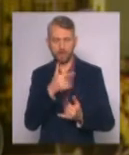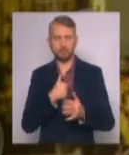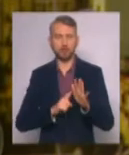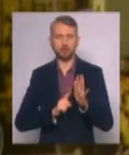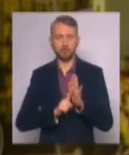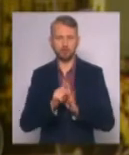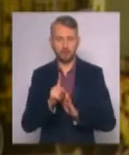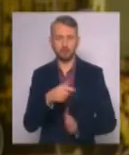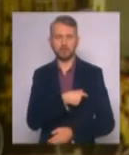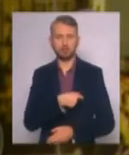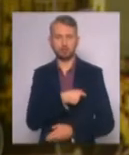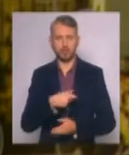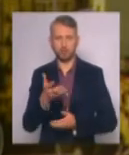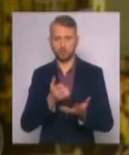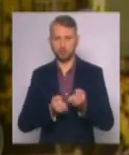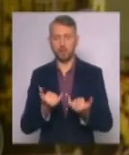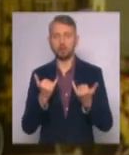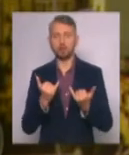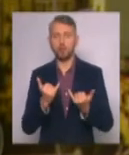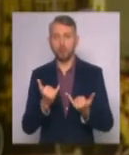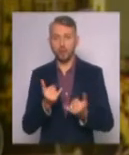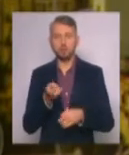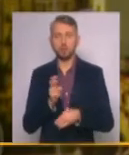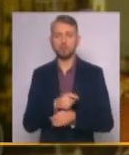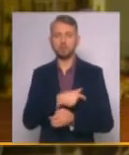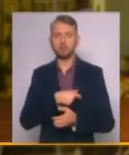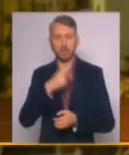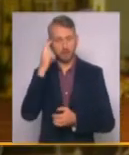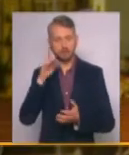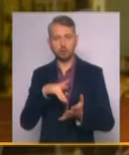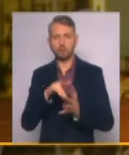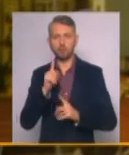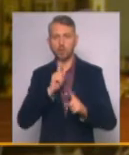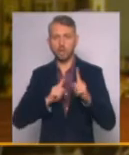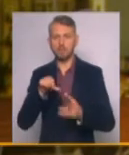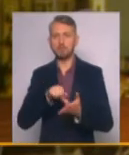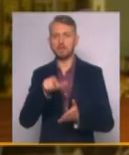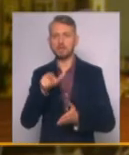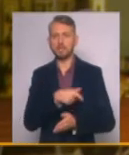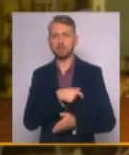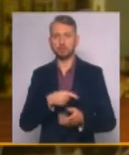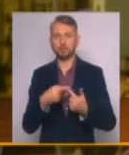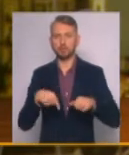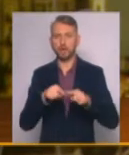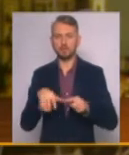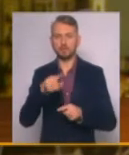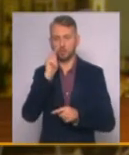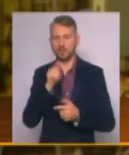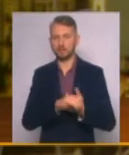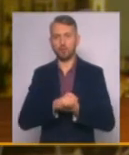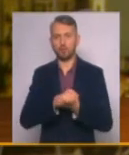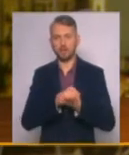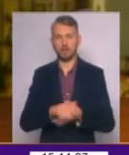розпочинаємо депутатську приймальню. Сьогодні до нашої студії завітав депутат Київської міської ради, представник депутатської фракції «Всеукраїнське